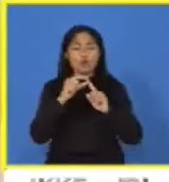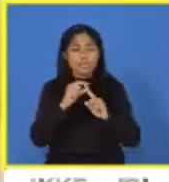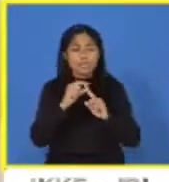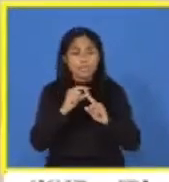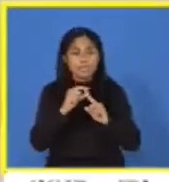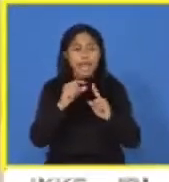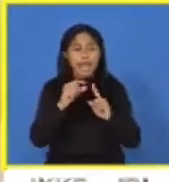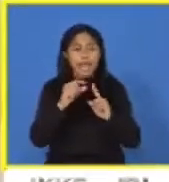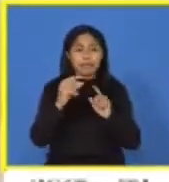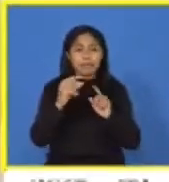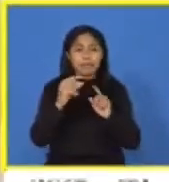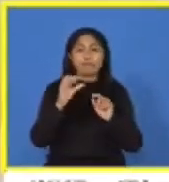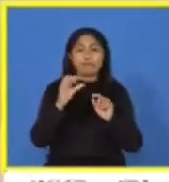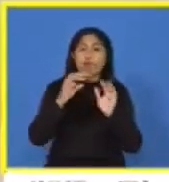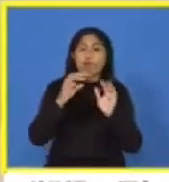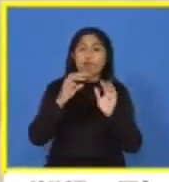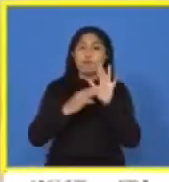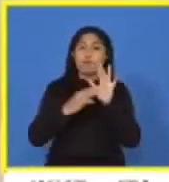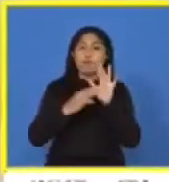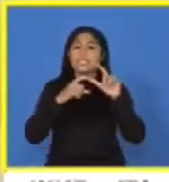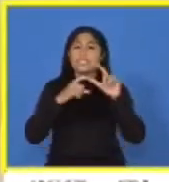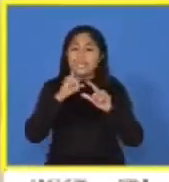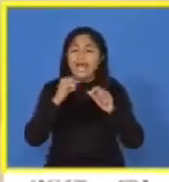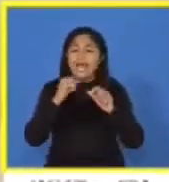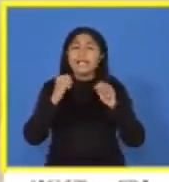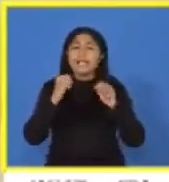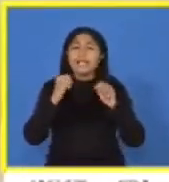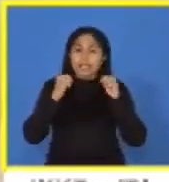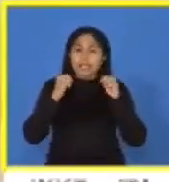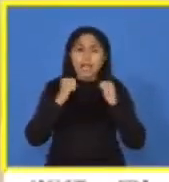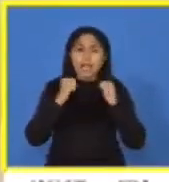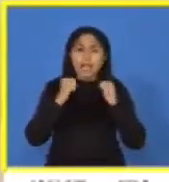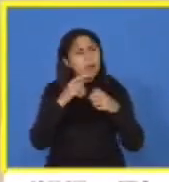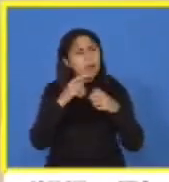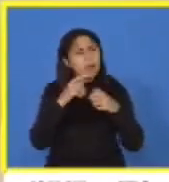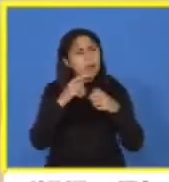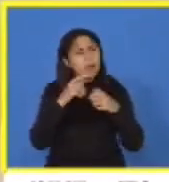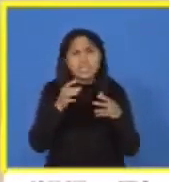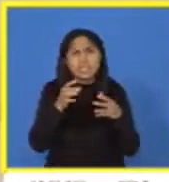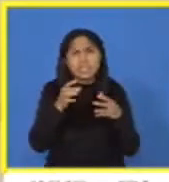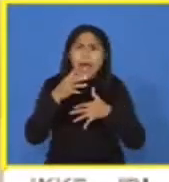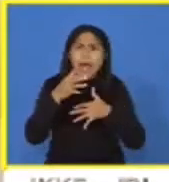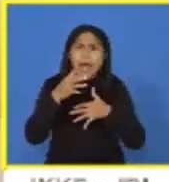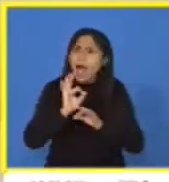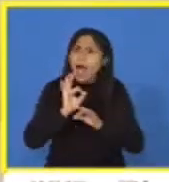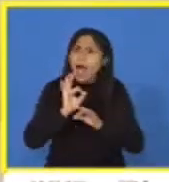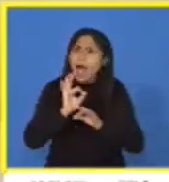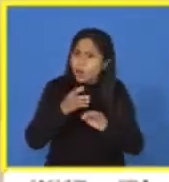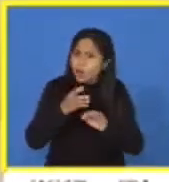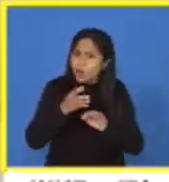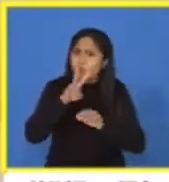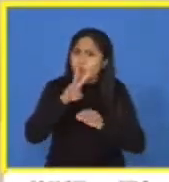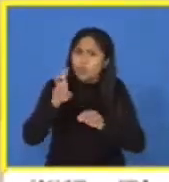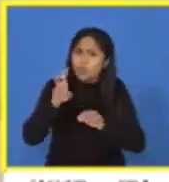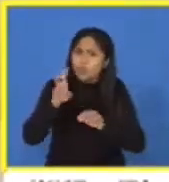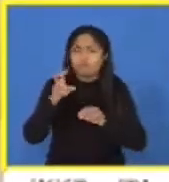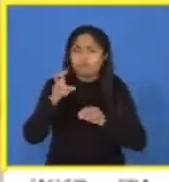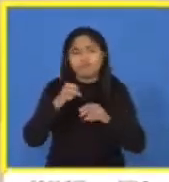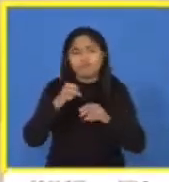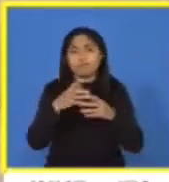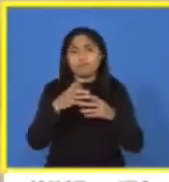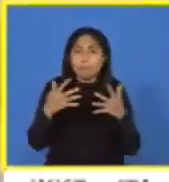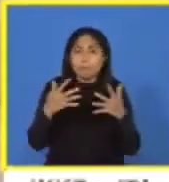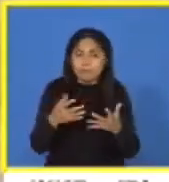Kota Kupang atau dia menyebar ke 22 kabupaten kota? Kami sudah melibatkan teman-teman